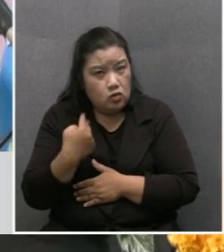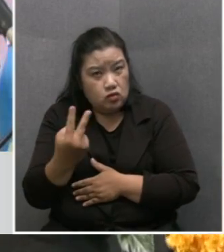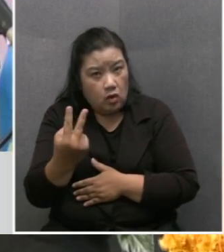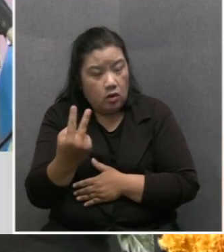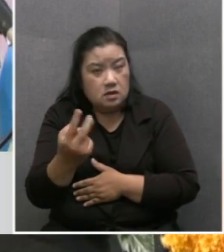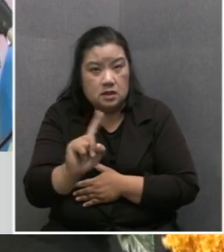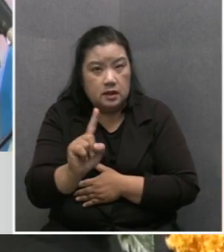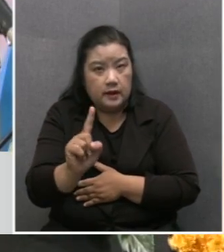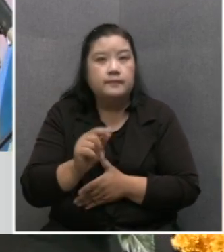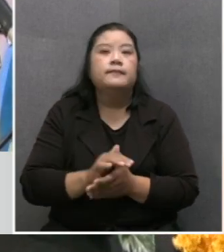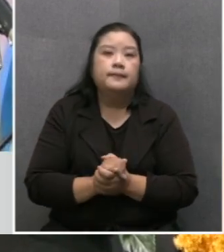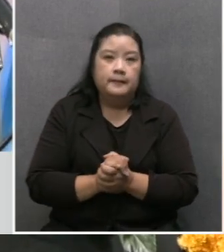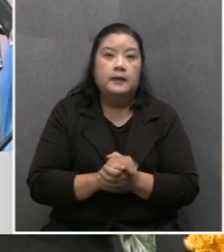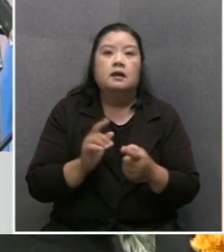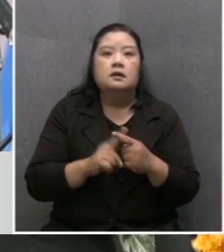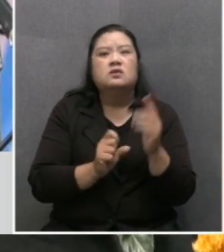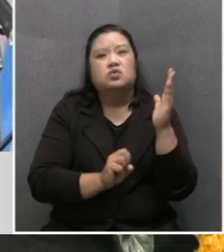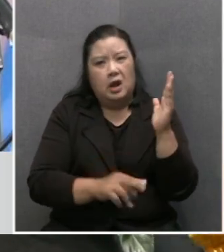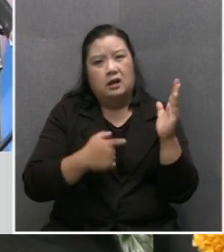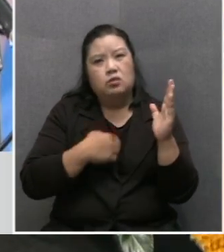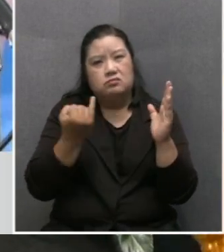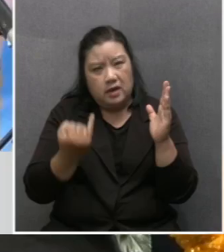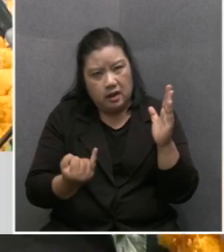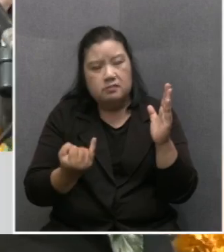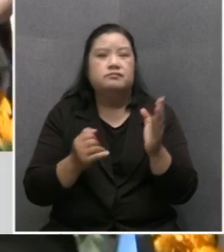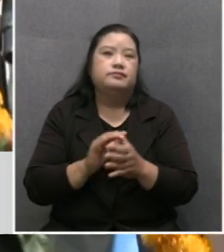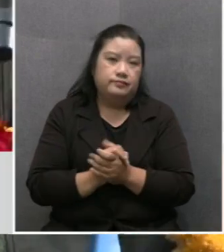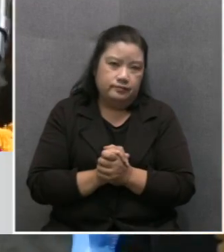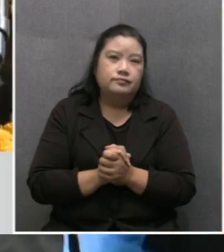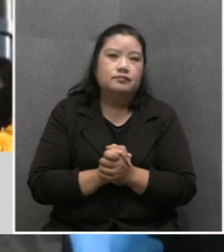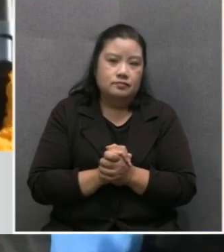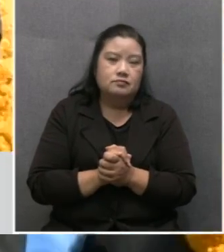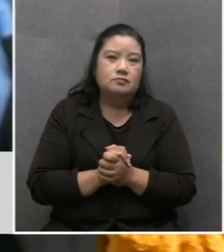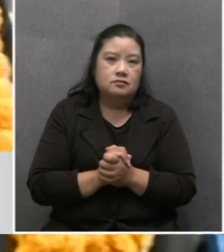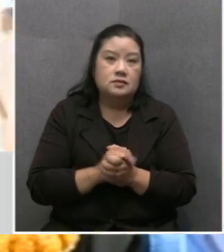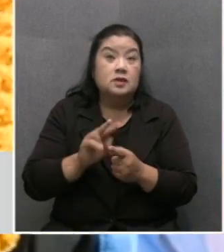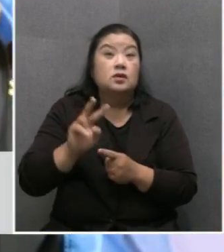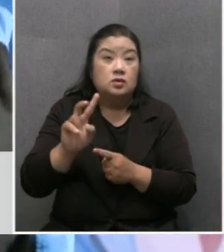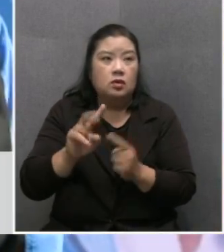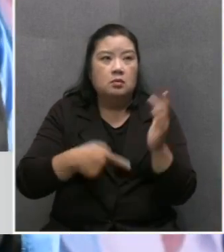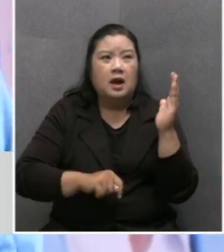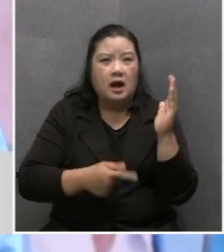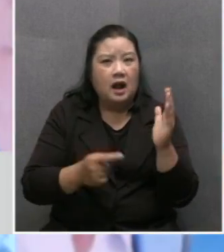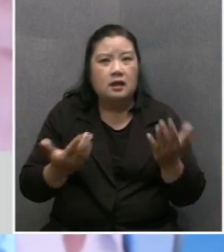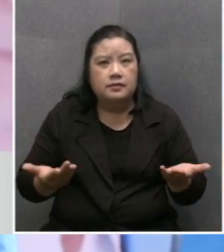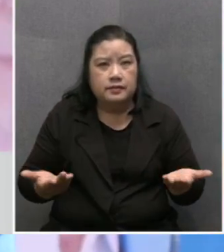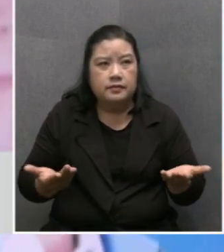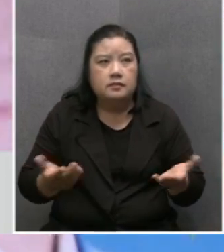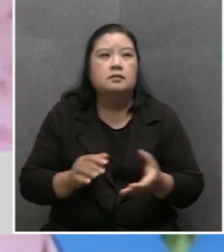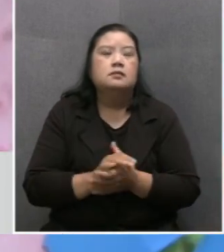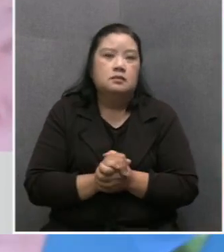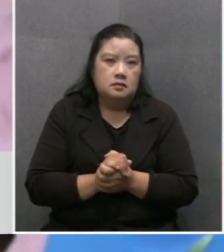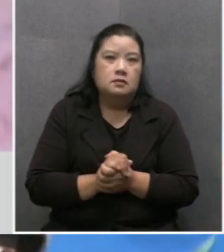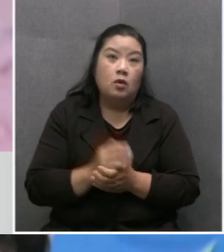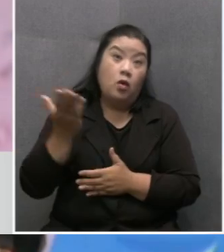1จังหวัดสุราษฎร์2จังหวัดพังงาเพราะเที่ยวแล